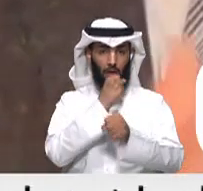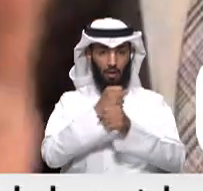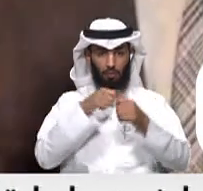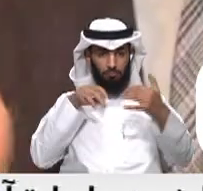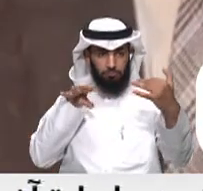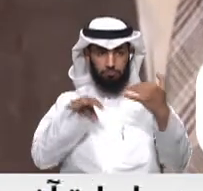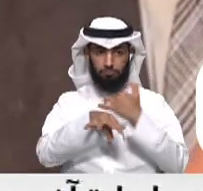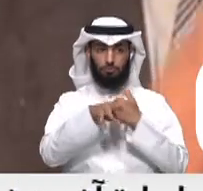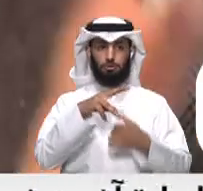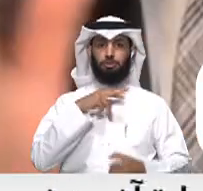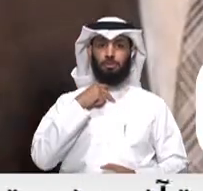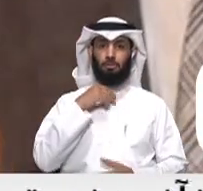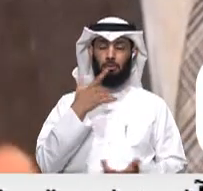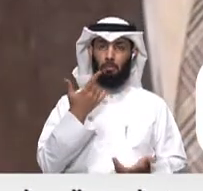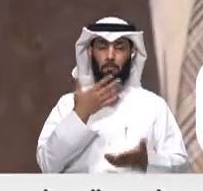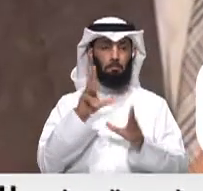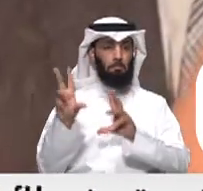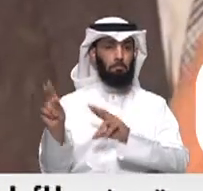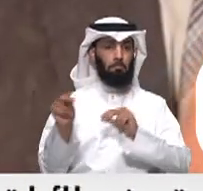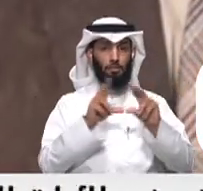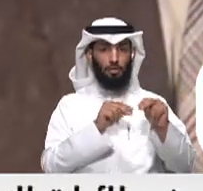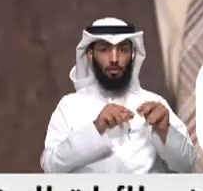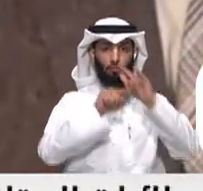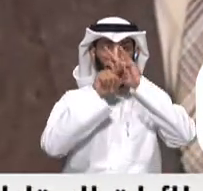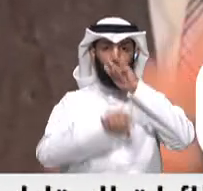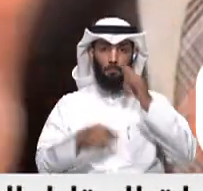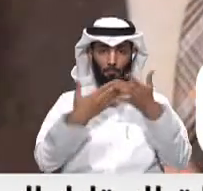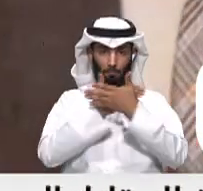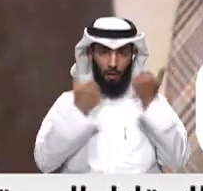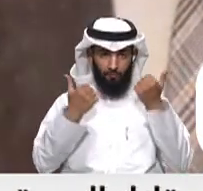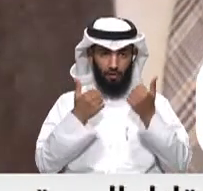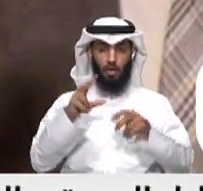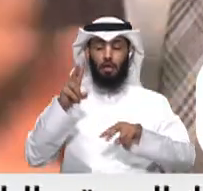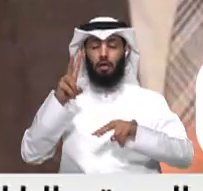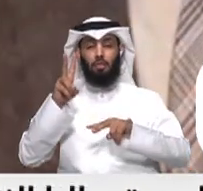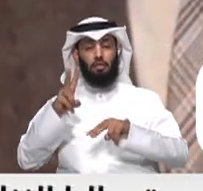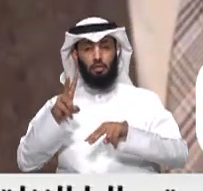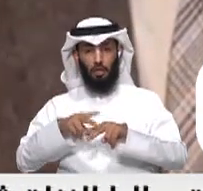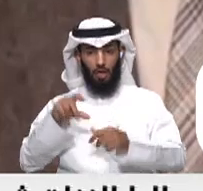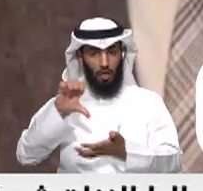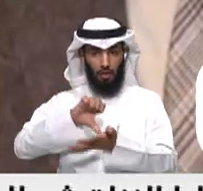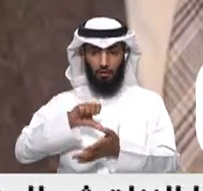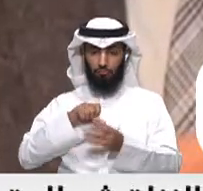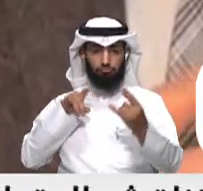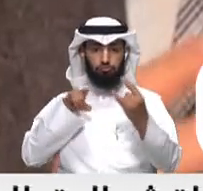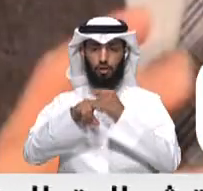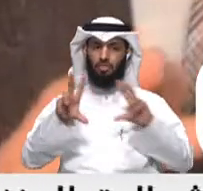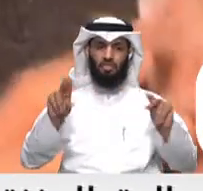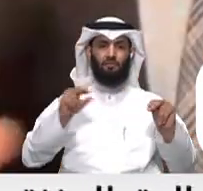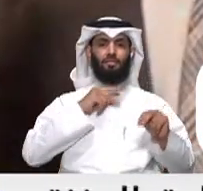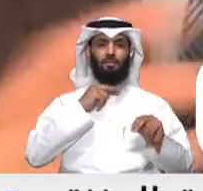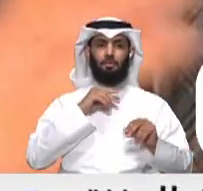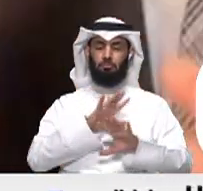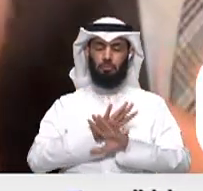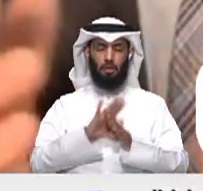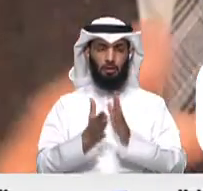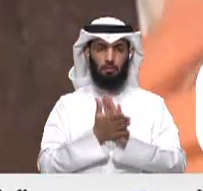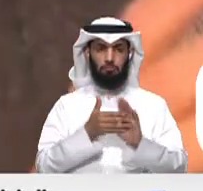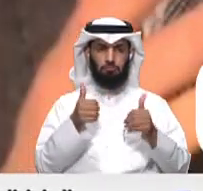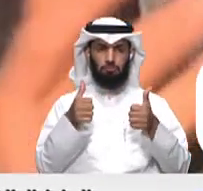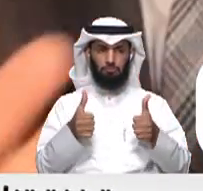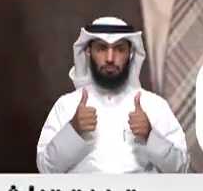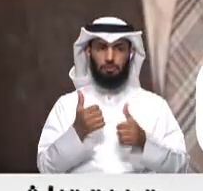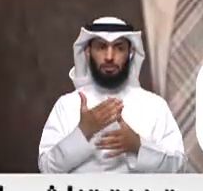لم يكن هجوما ولم يكن هناك تعرض جوي وإسقاط لسيارات وأهداف جوية دخلت في سماء إيران، بل أن